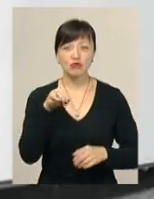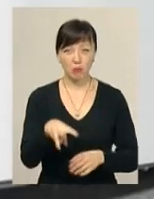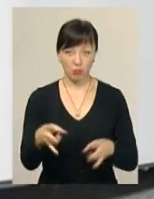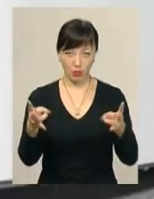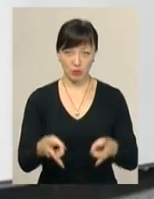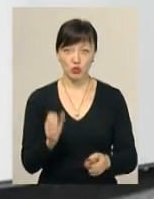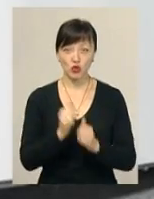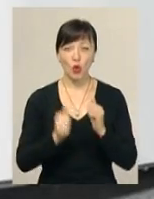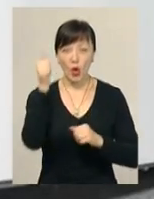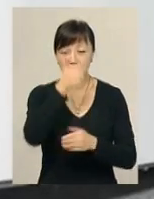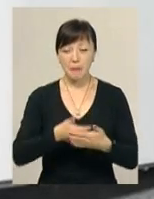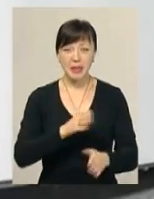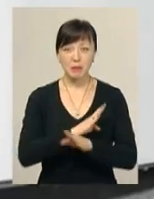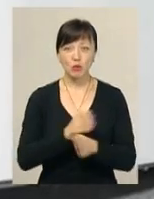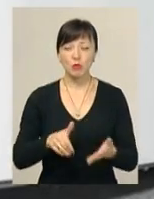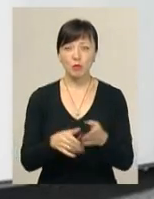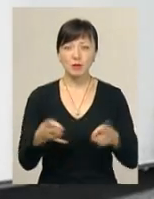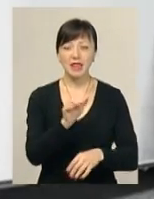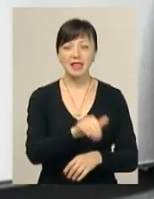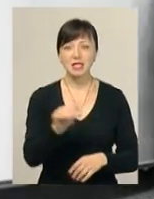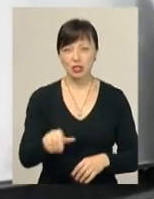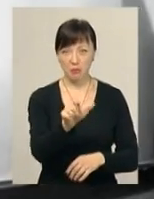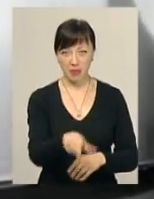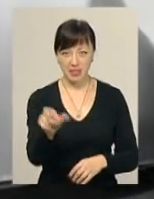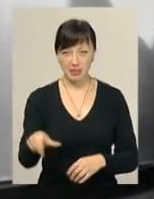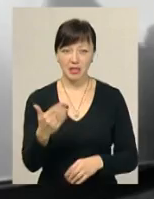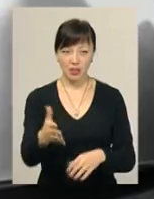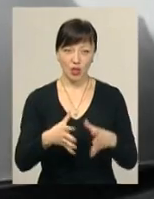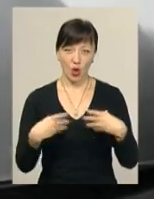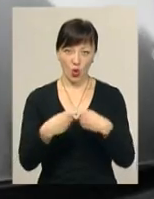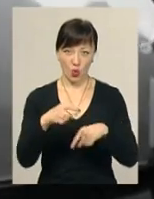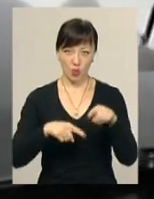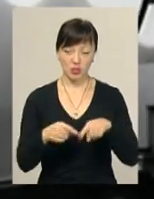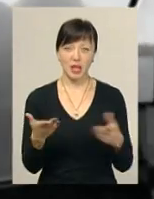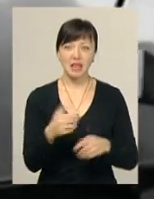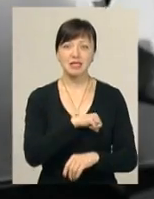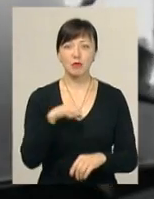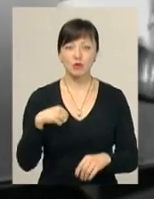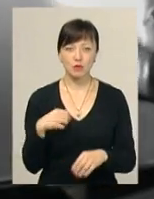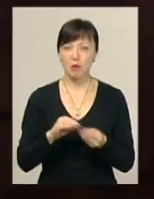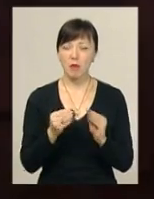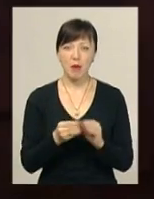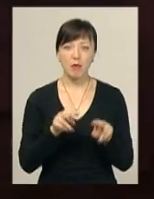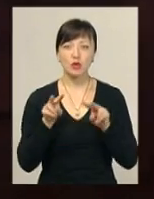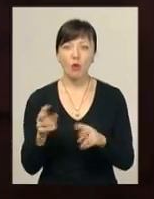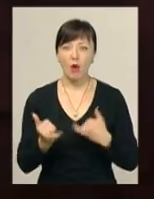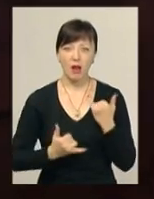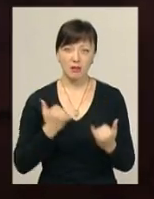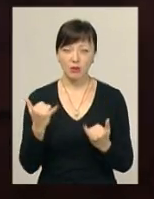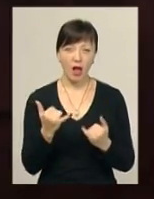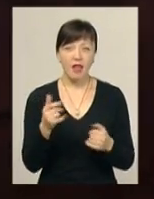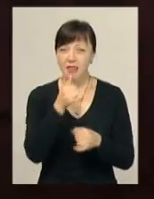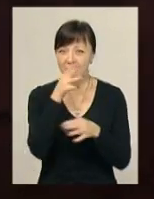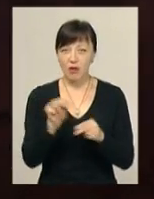Щорічно паліативної допомоги потребують тисячі пацієнтів та їхніх родичів, які самотужки з проблемами догляду невеликовно